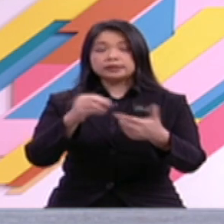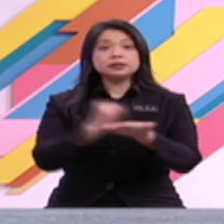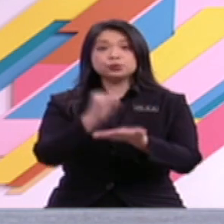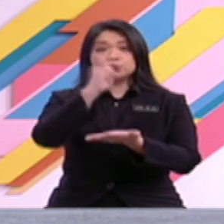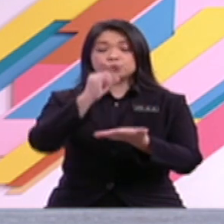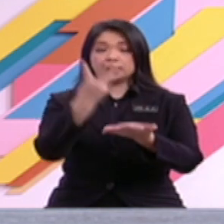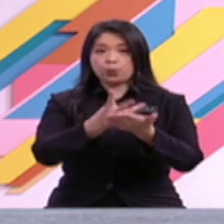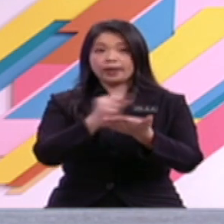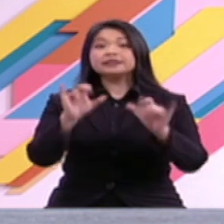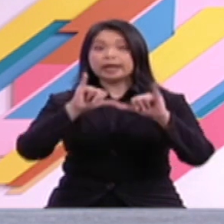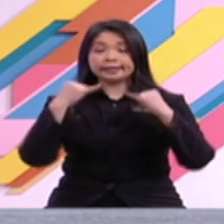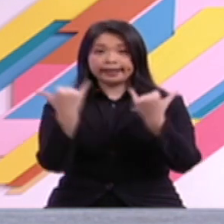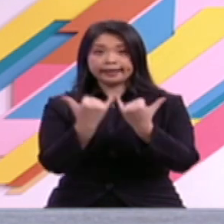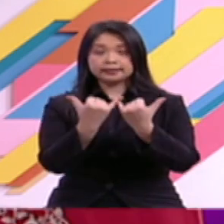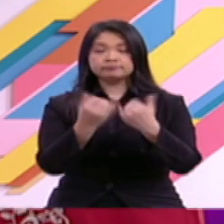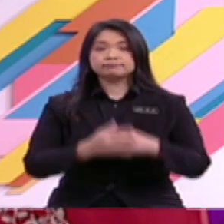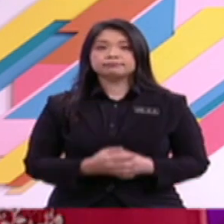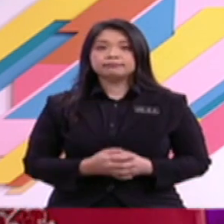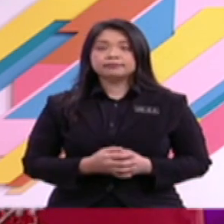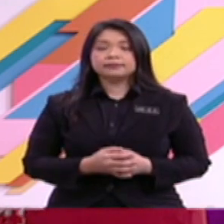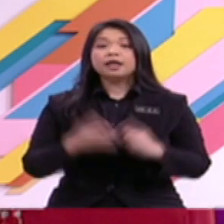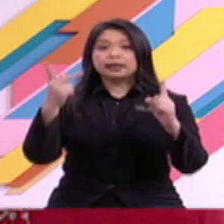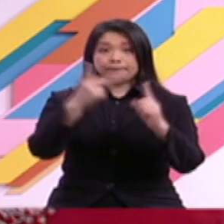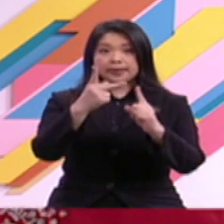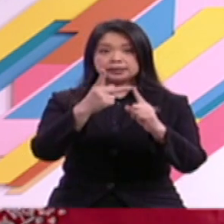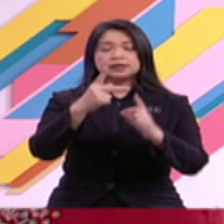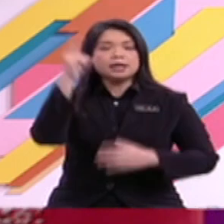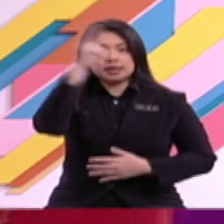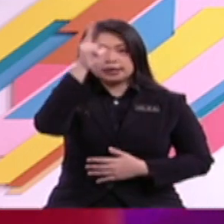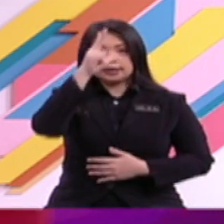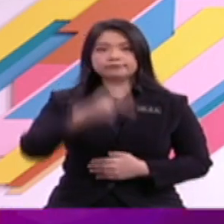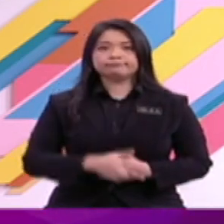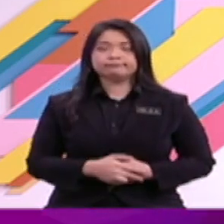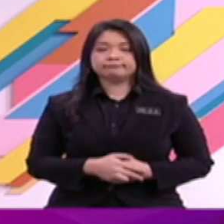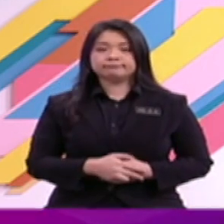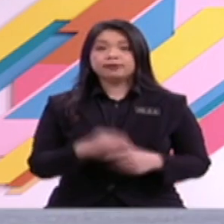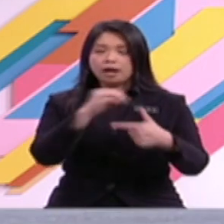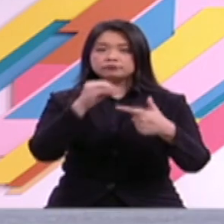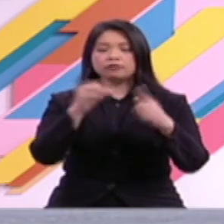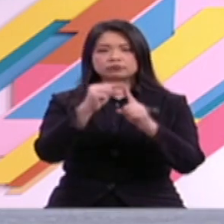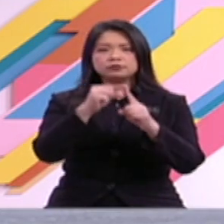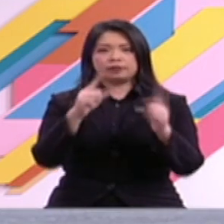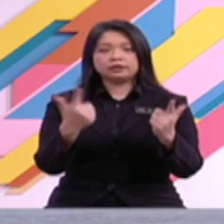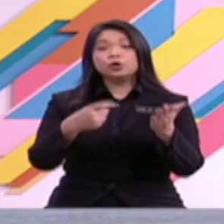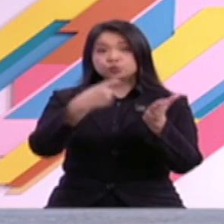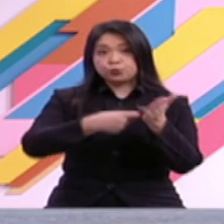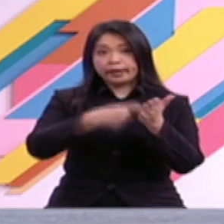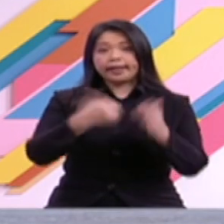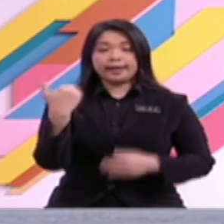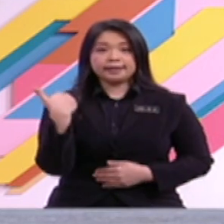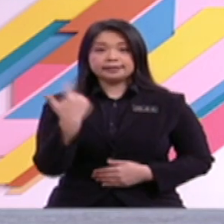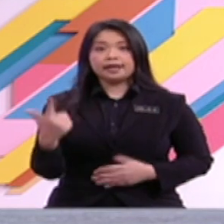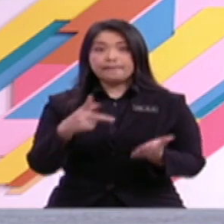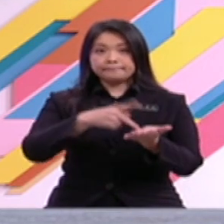keuangan syariah BPD Syariah Serikat kepada kerajaan Oke dalam kata lainnya Cukai adalah